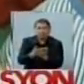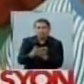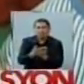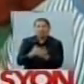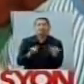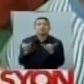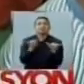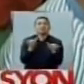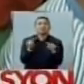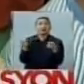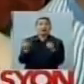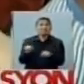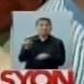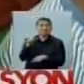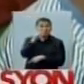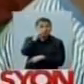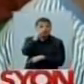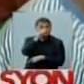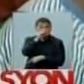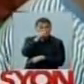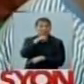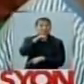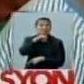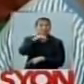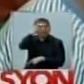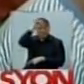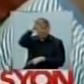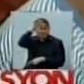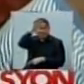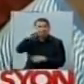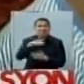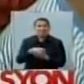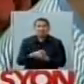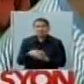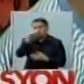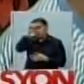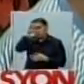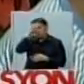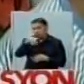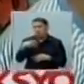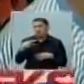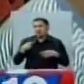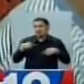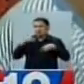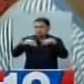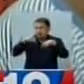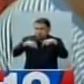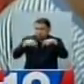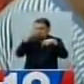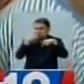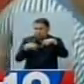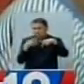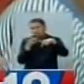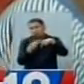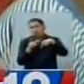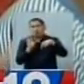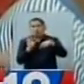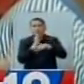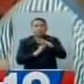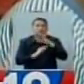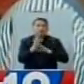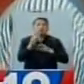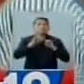senior citizen na nakausap natin, si Lolo Melchor Mendoza, ay pilay pa nga siya, Mel, ano? Putol yung kanyang paa. Pero maaga silang pumunta